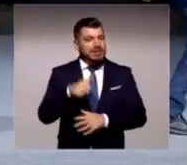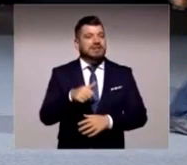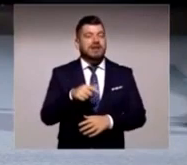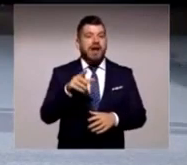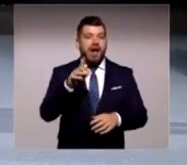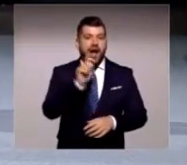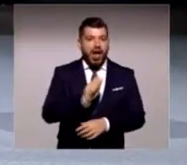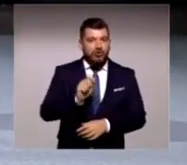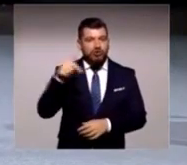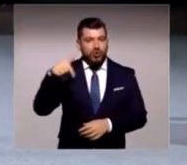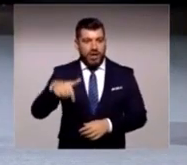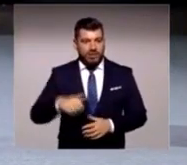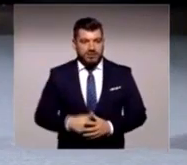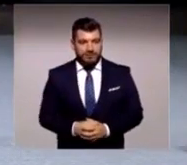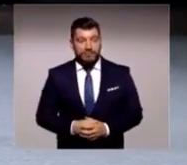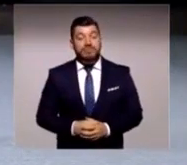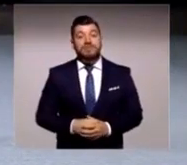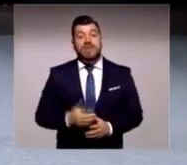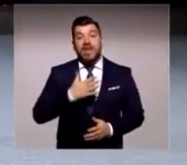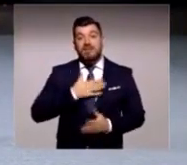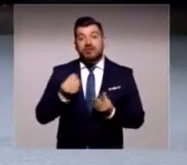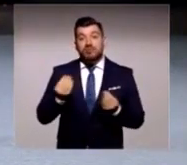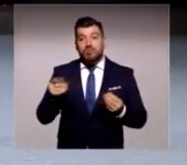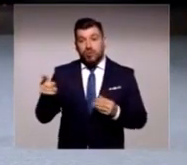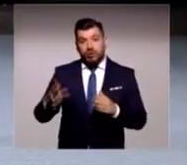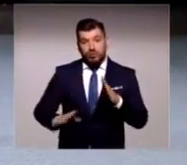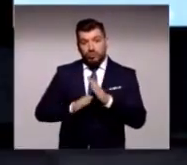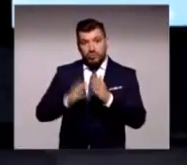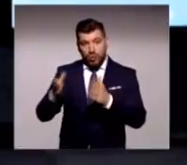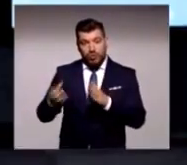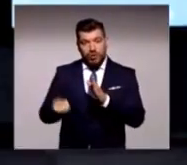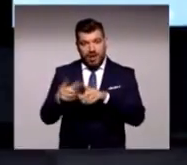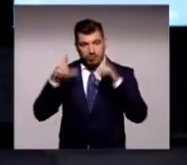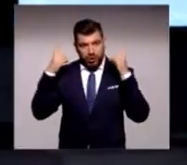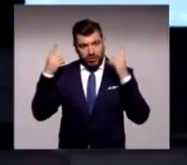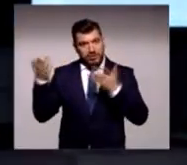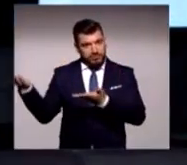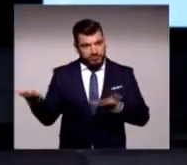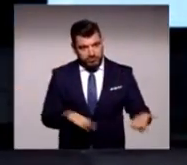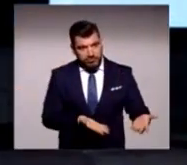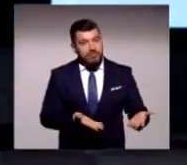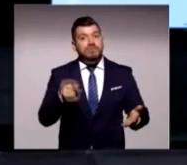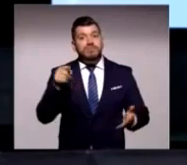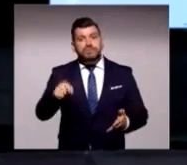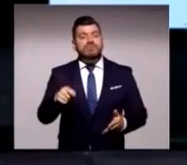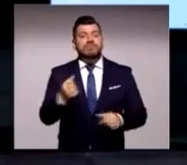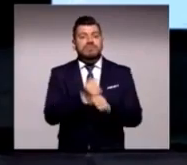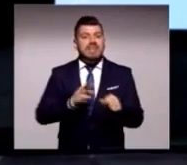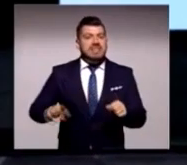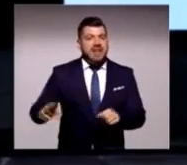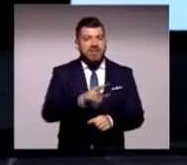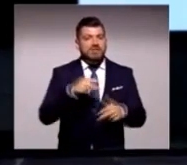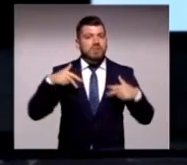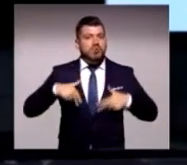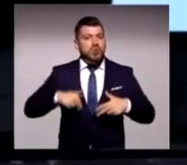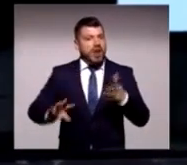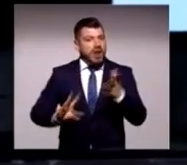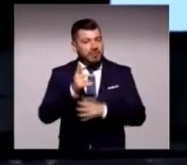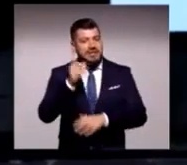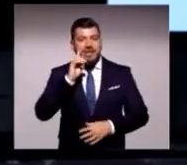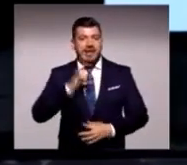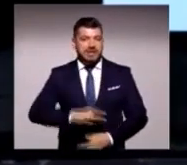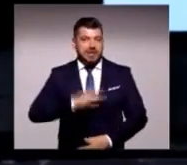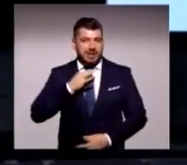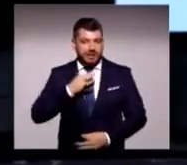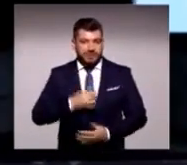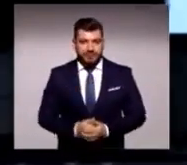Κύριε Πρόεδρε, ευχαριστούμε πολύ που είστε μαζί μα σήμερα. Κύριοι συνάδελφοι υπουργοί στο Υπουργείο Ανάπτυξη, κυρίε και κύριοι. Η αλήθεια είναι ότι η κυβέρνησή